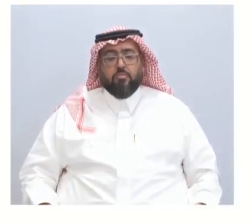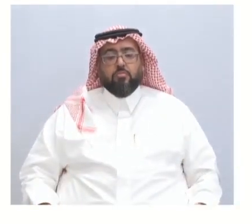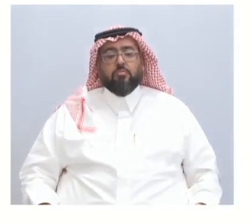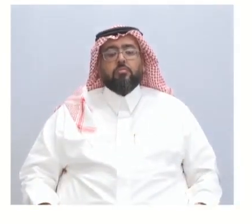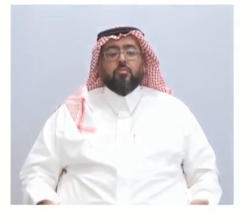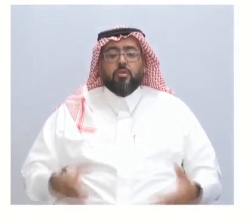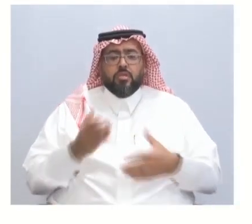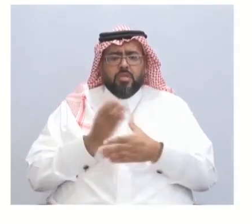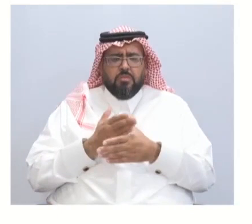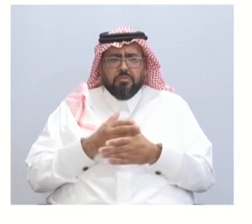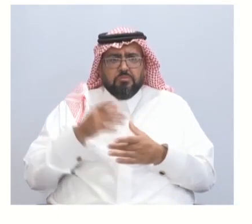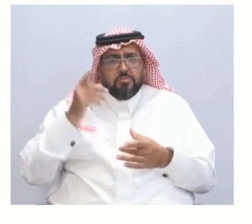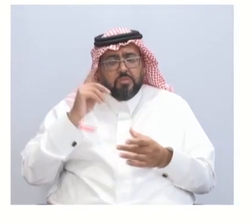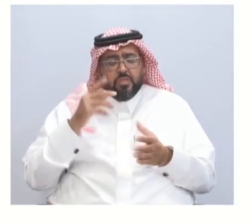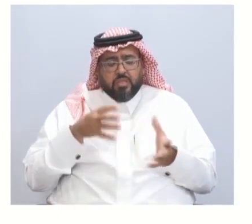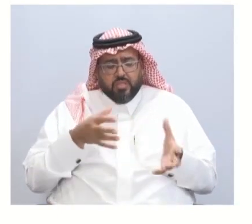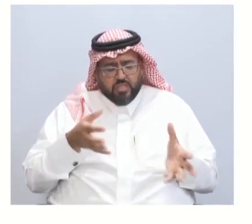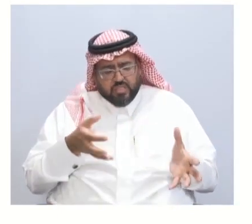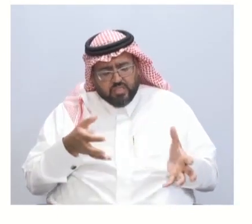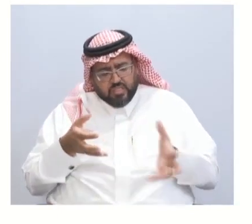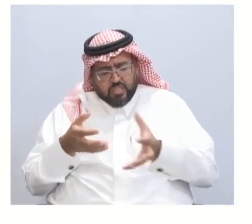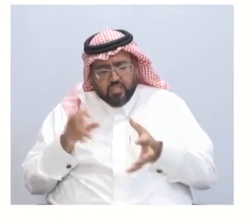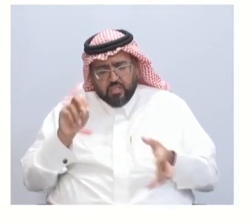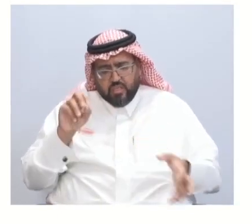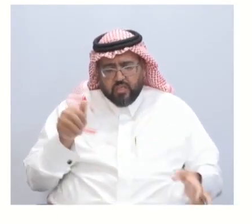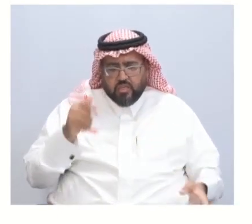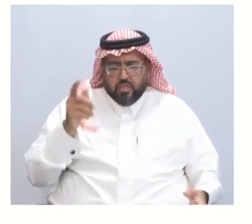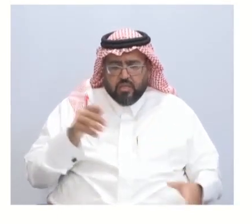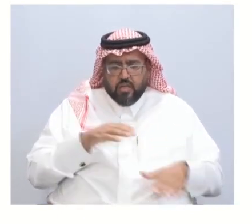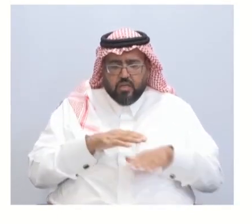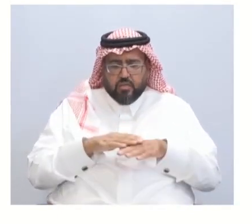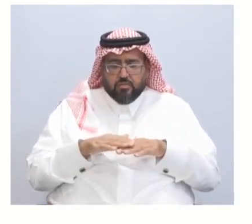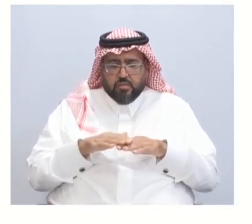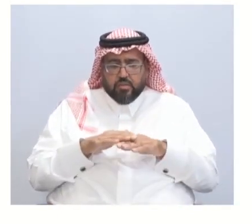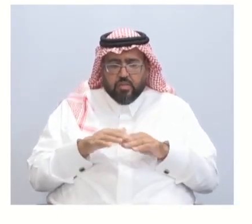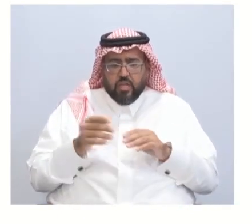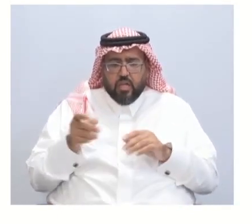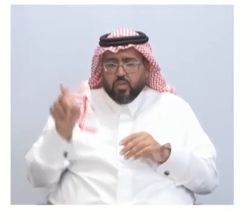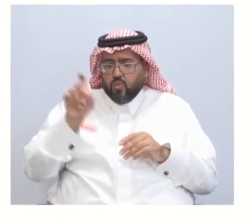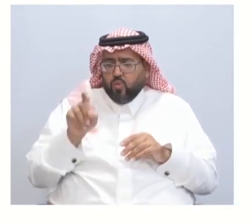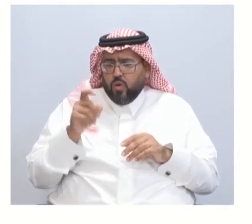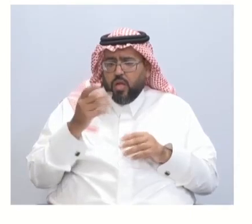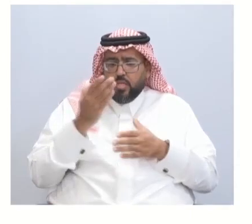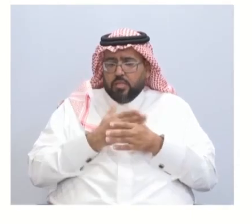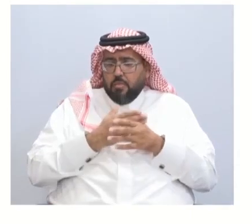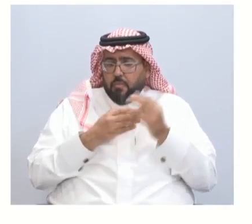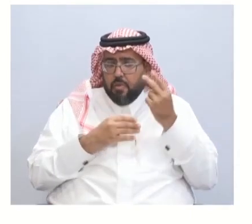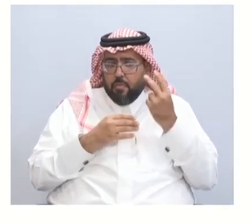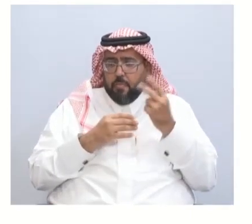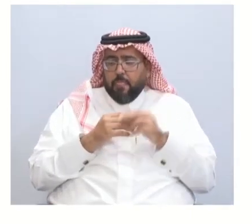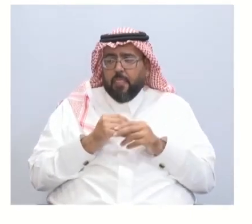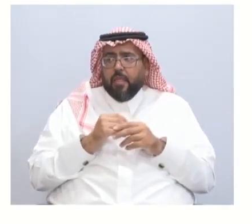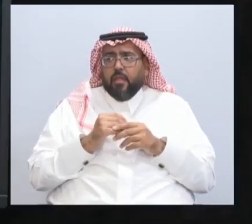عجز فرضيه انجراف القارات في الرد على هذين السببين